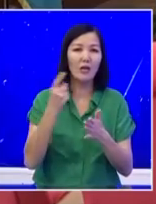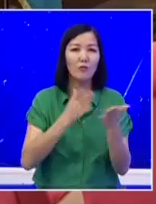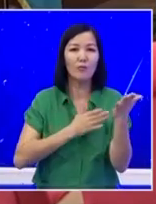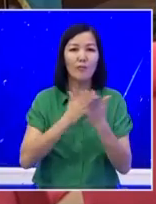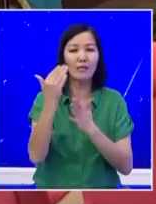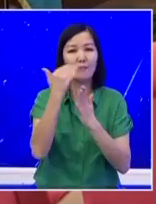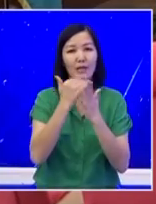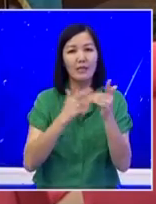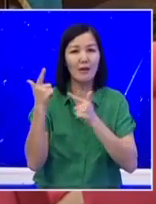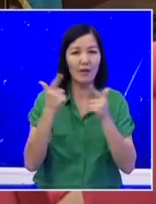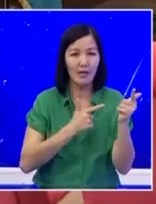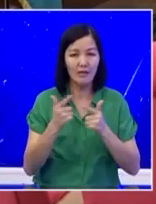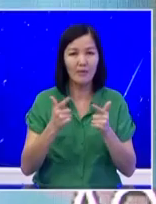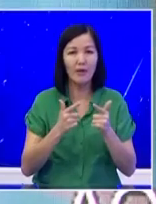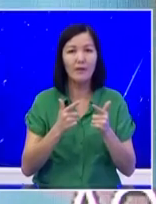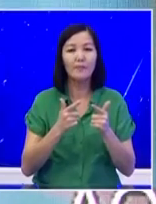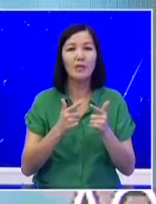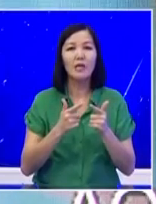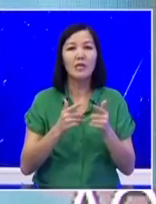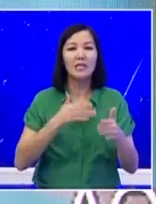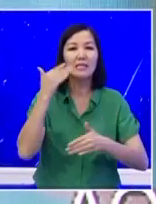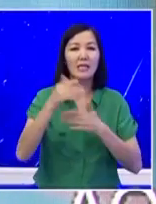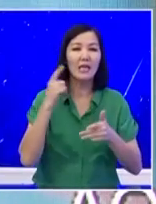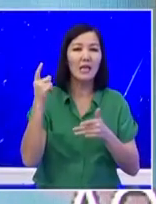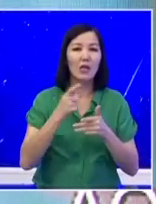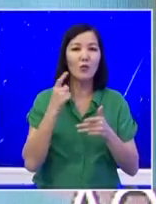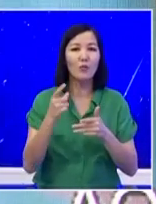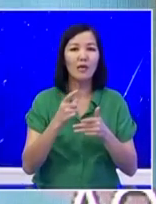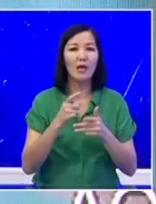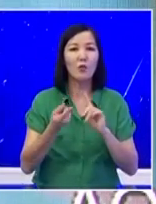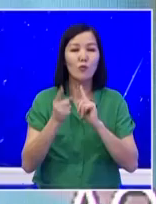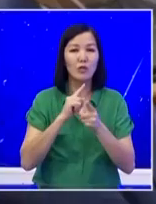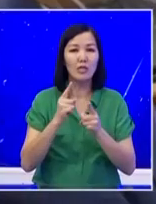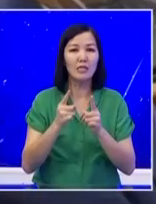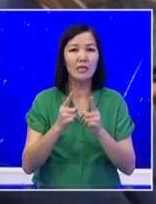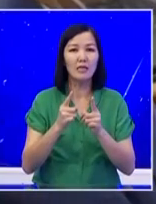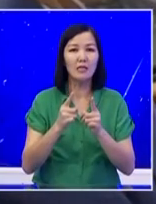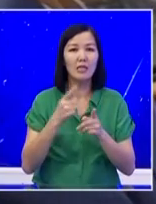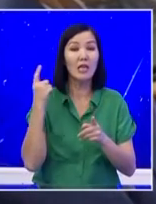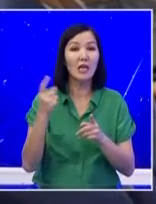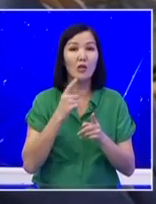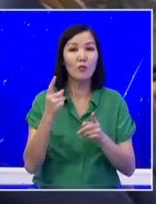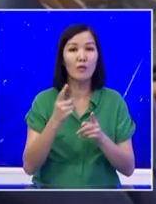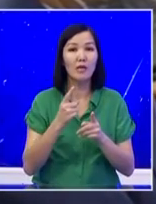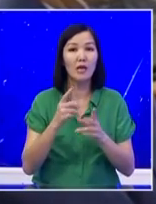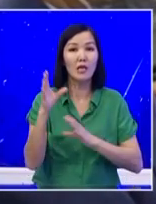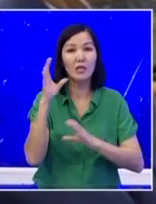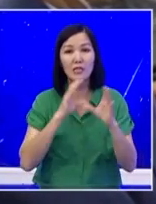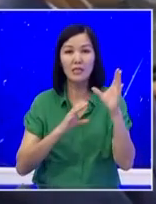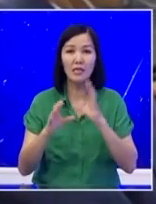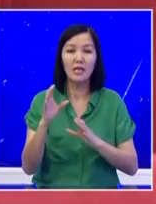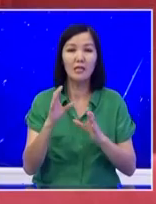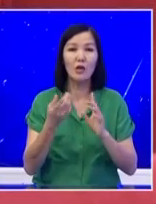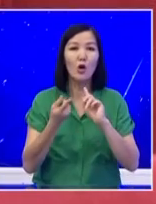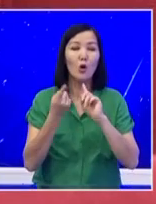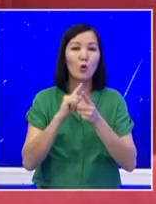экономикалық бағытының бағдарларлы айқындалмақ. Оның ішінде сыртқы экономикалық конъюнктурадағы өзгерістерді ескерумен